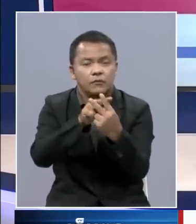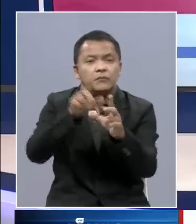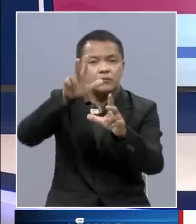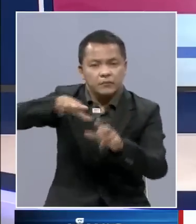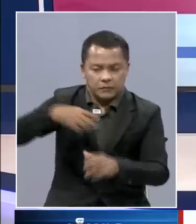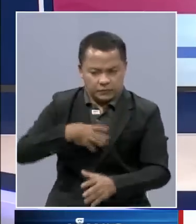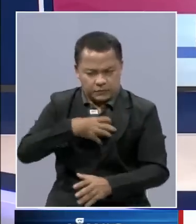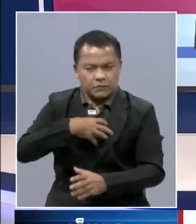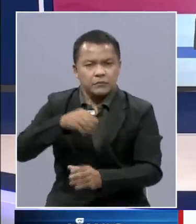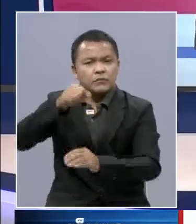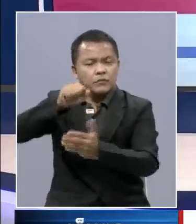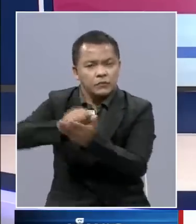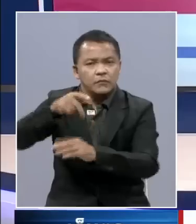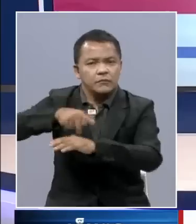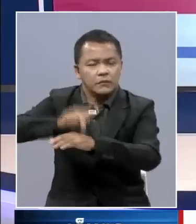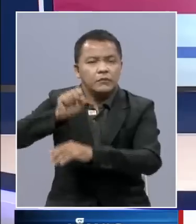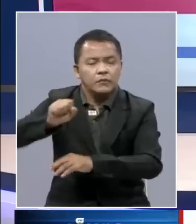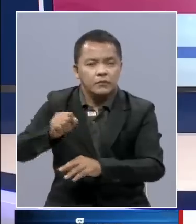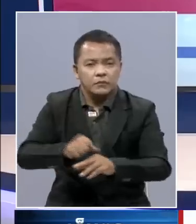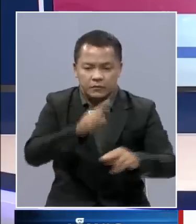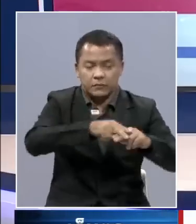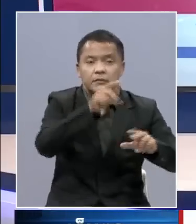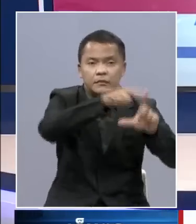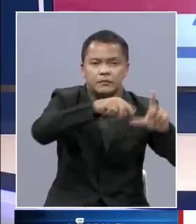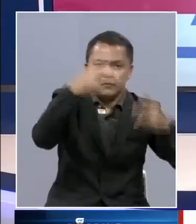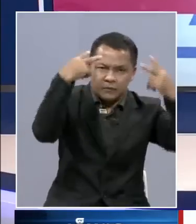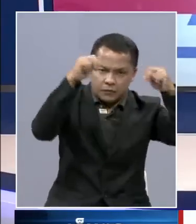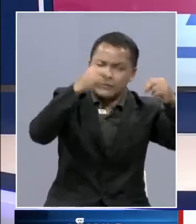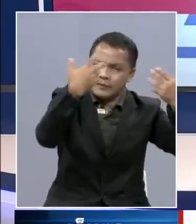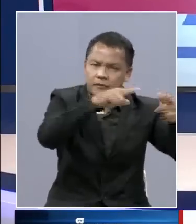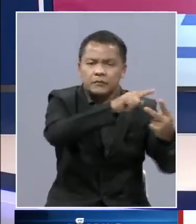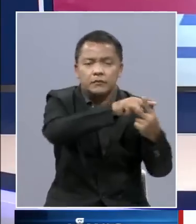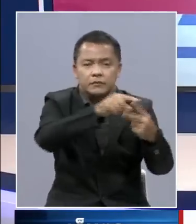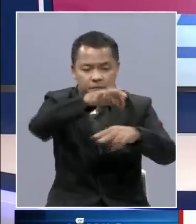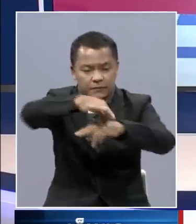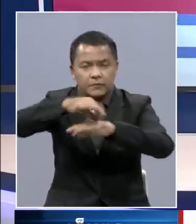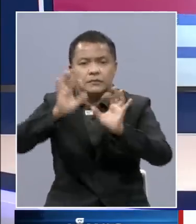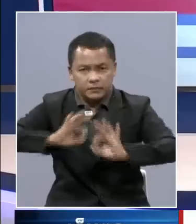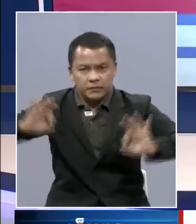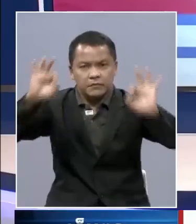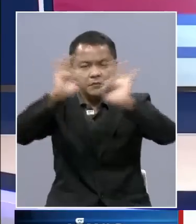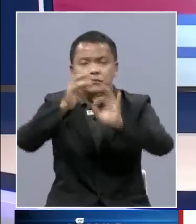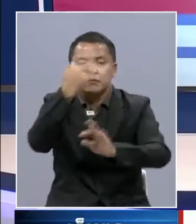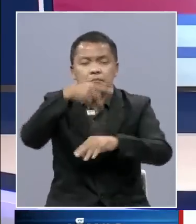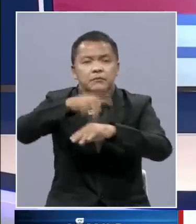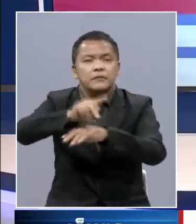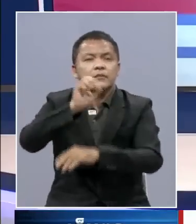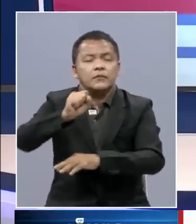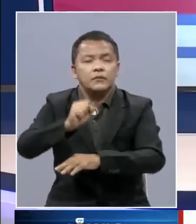าก็จองเก้าอี้ประธานสภาเพราะว่าก้าวไกลเนี่ยได้เก้าอี้นายกไปแล้วทีนี้มันก็เป็นอีก1ตำแหน่งที่มีความสำคัญนะครับเพราะว่าประธานส